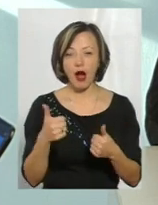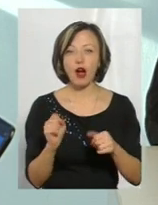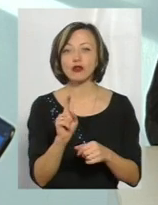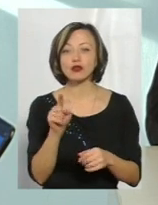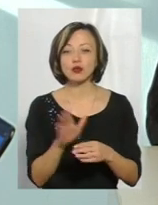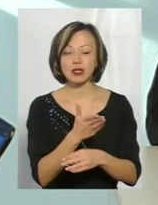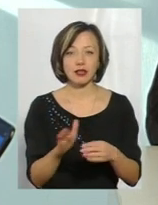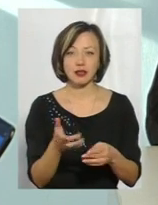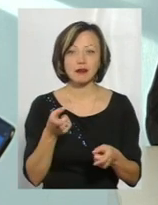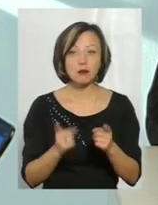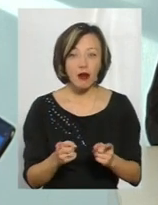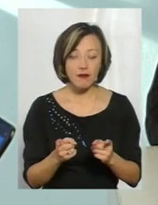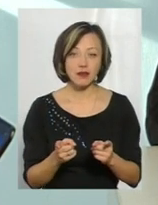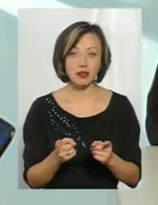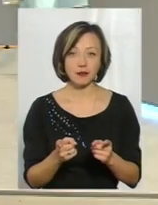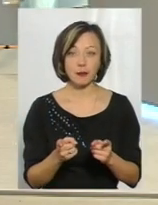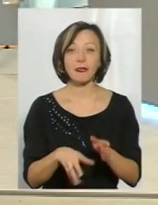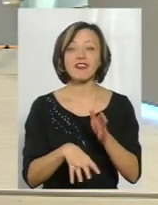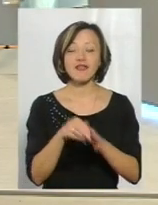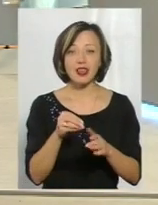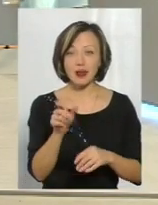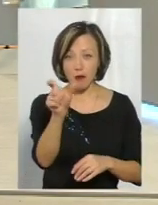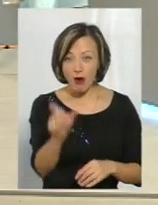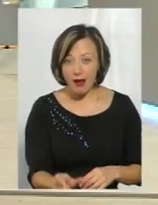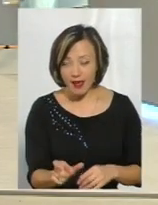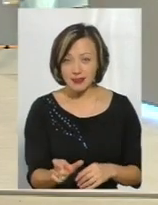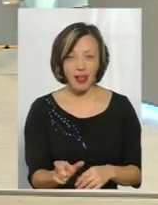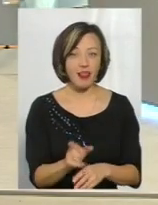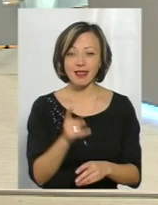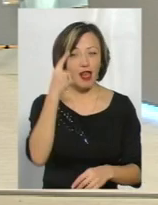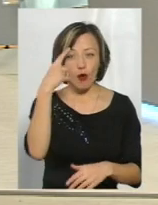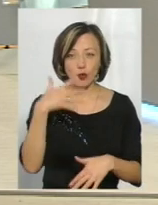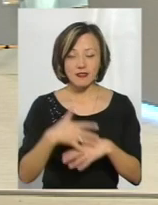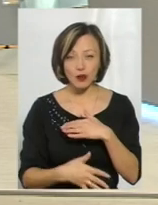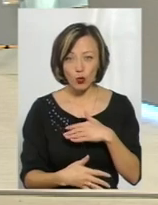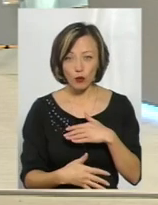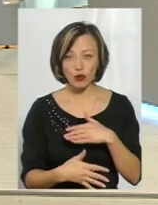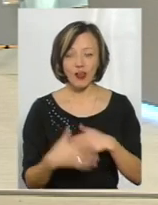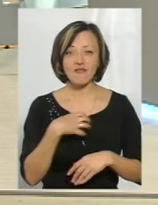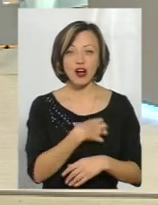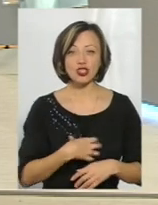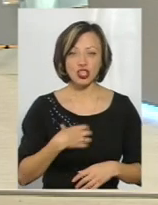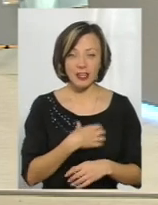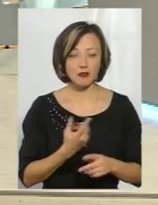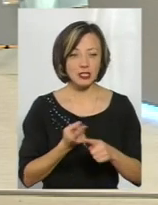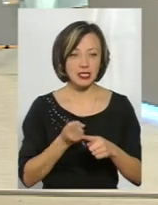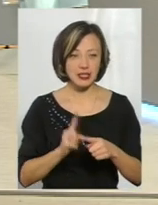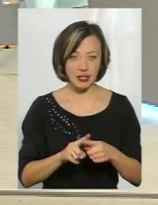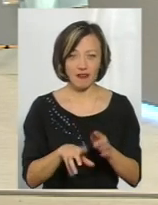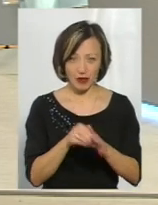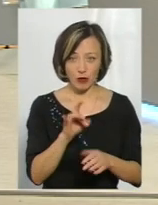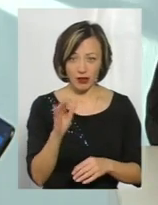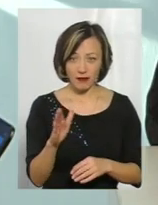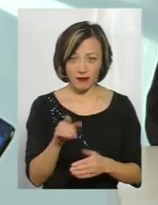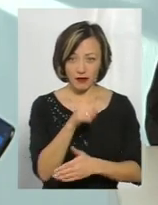тут ділити і так далі, насправді. Тобто виборець не усвідомлює важливості цих виборів?